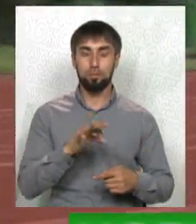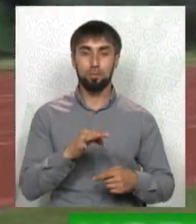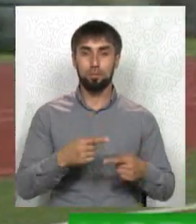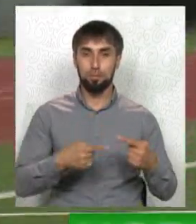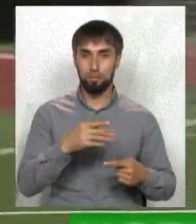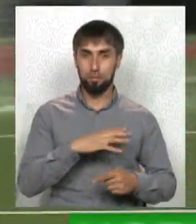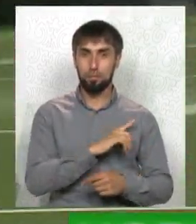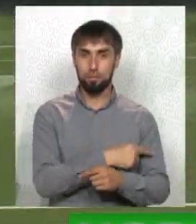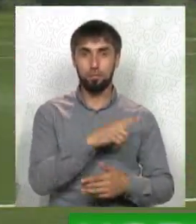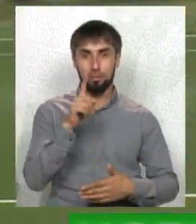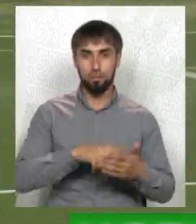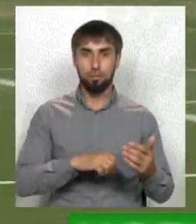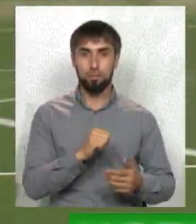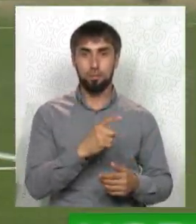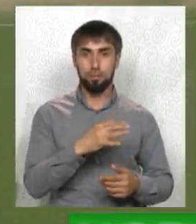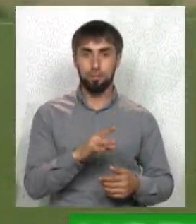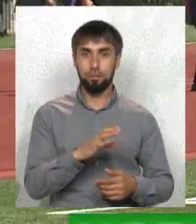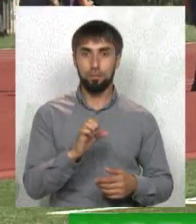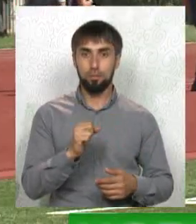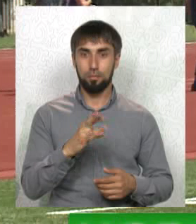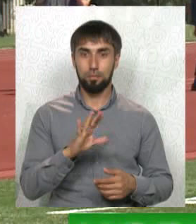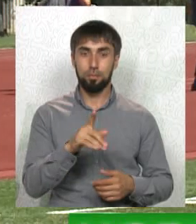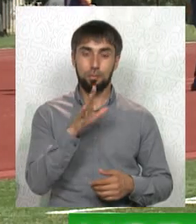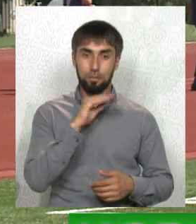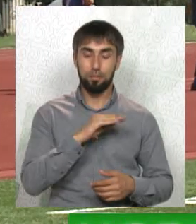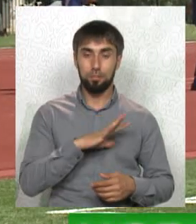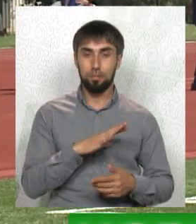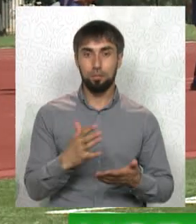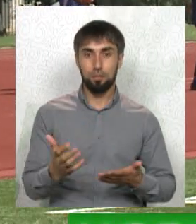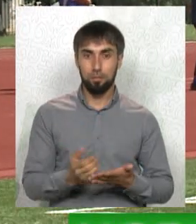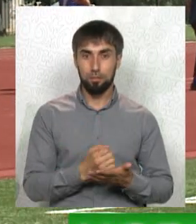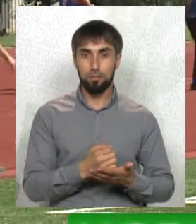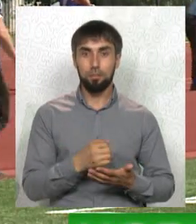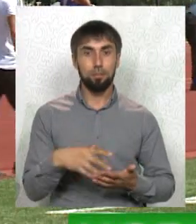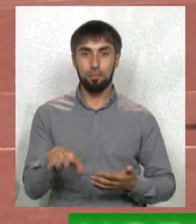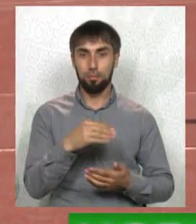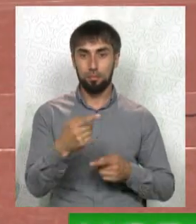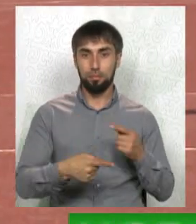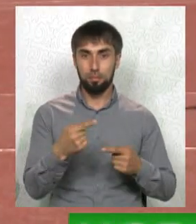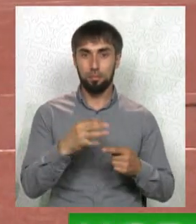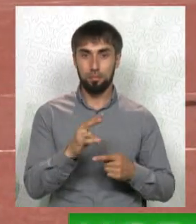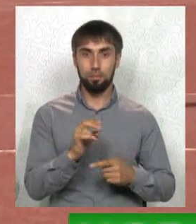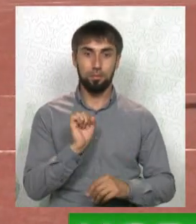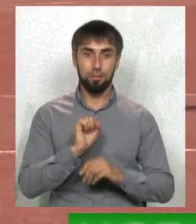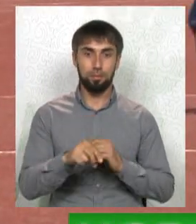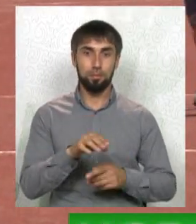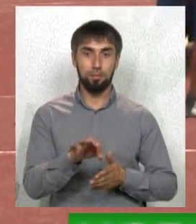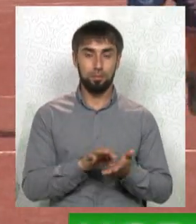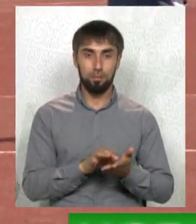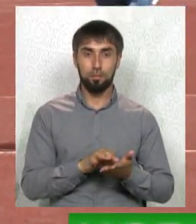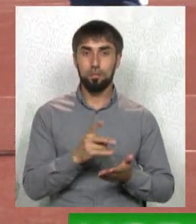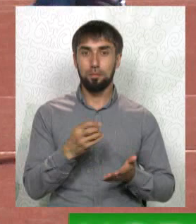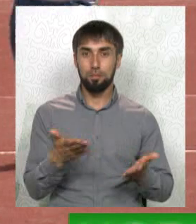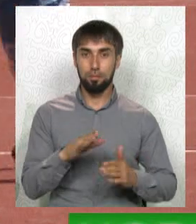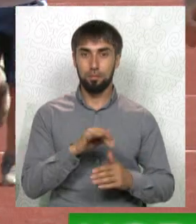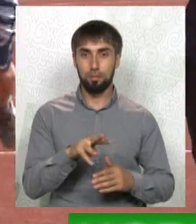конкуренство было сильное, признается Ахмед Сакалов. Но ему удалось вырвать победу. Всех своих соперников он победил досрочно, не